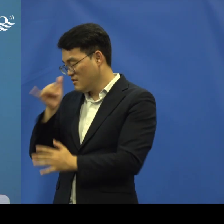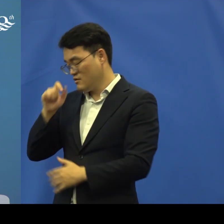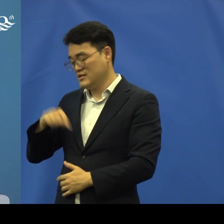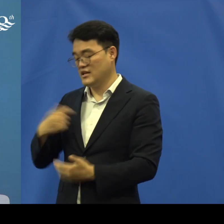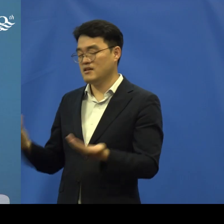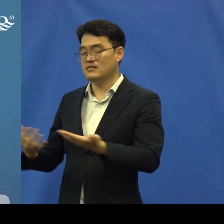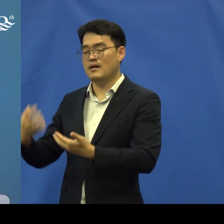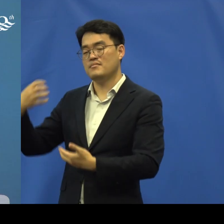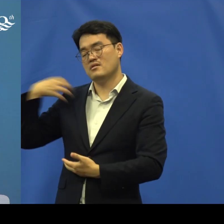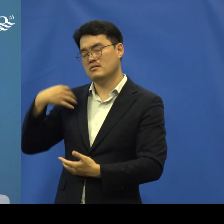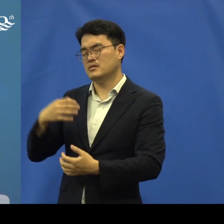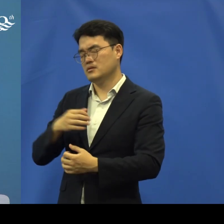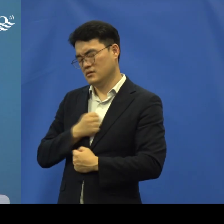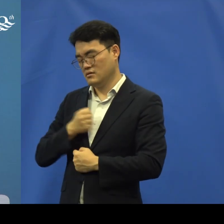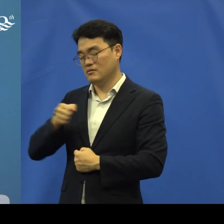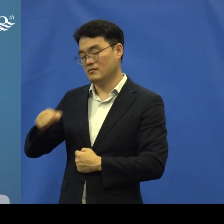사람들.